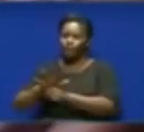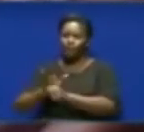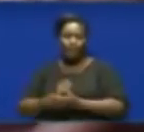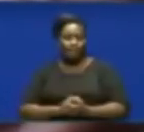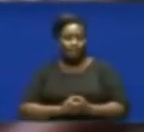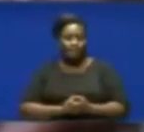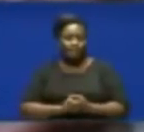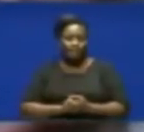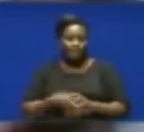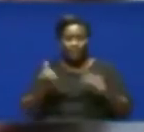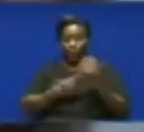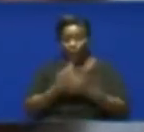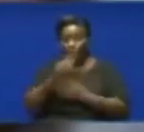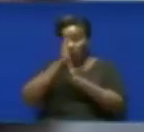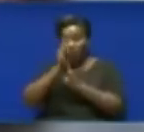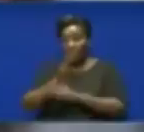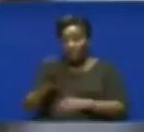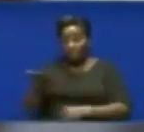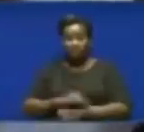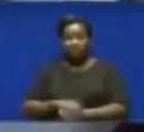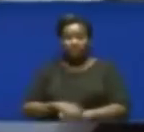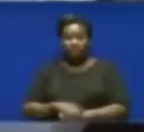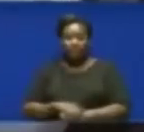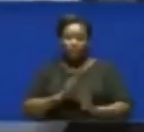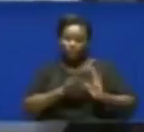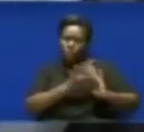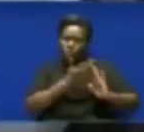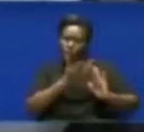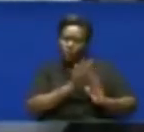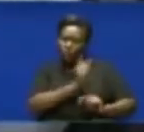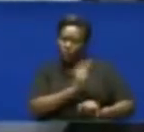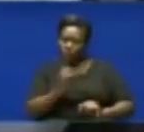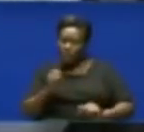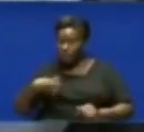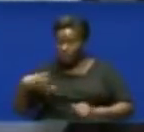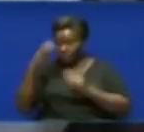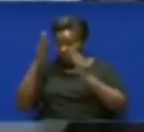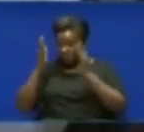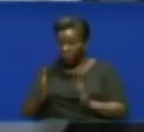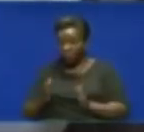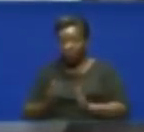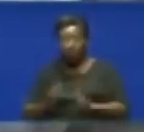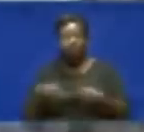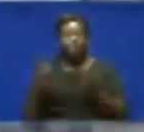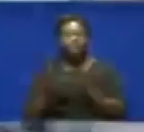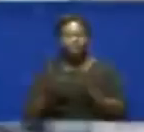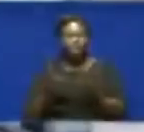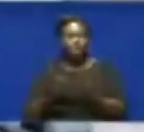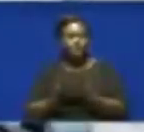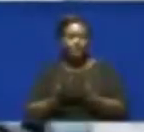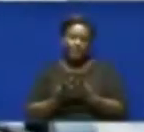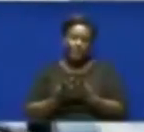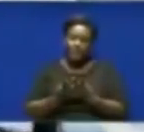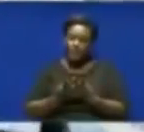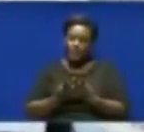Kufuatia kauli hiyo, mwanzoni mwa wiki hii Waziri Mkuu Kassim Majaliwa amejitokeza mbele ya waandishi wa